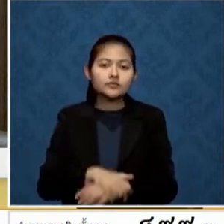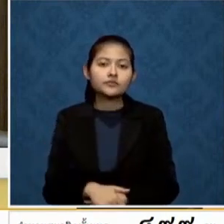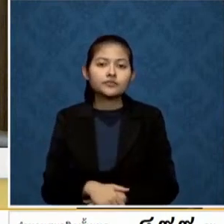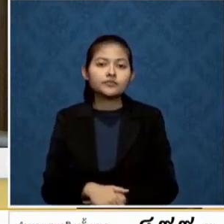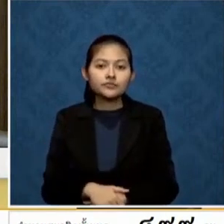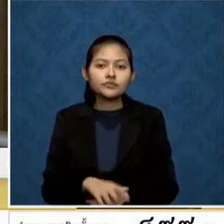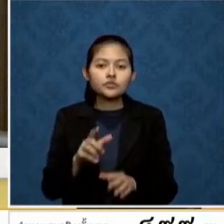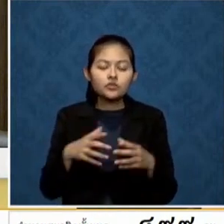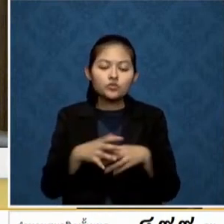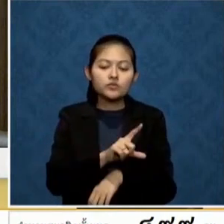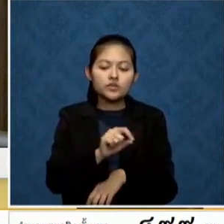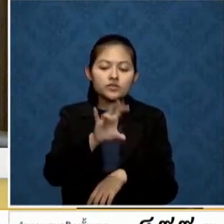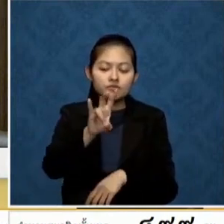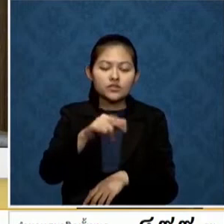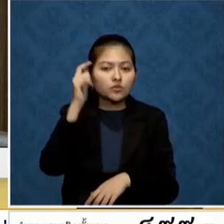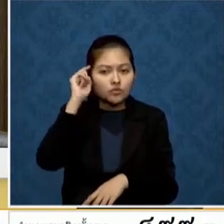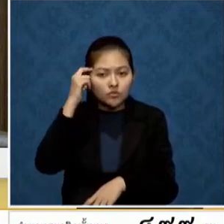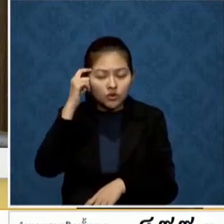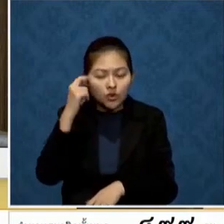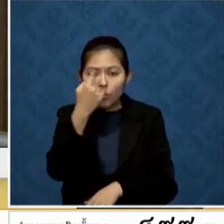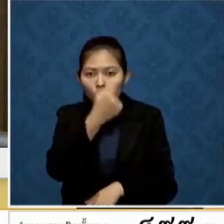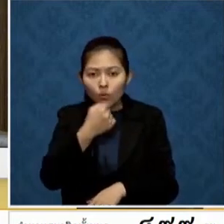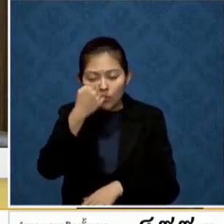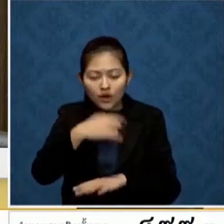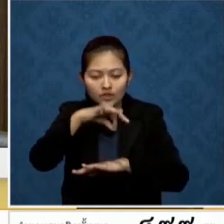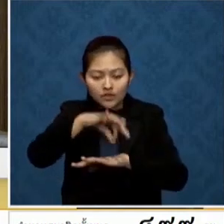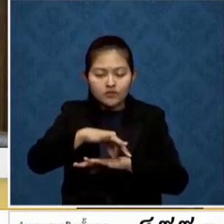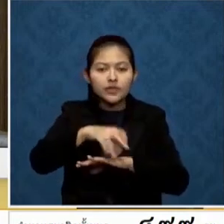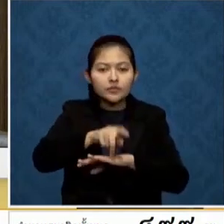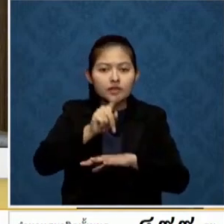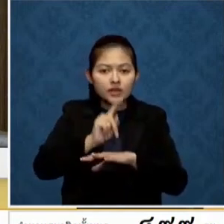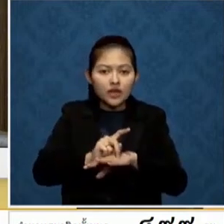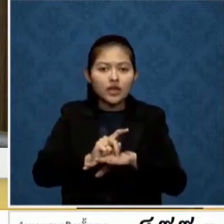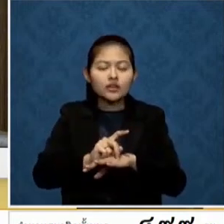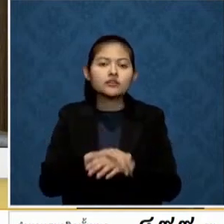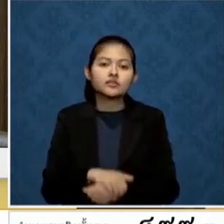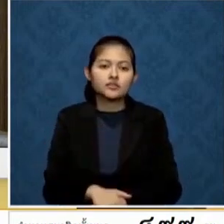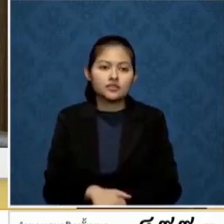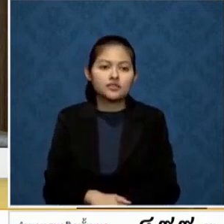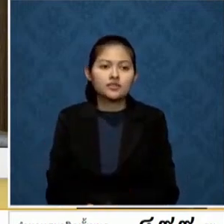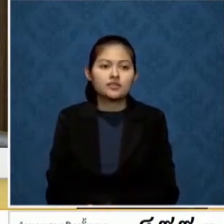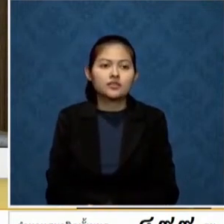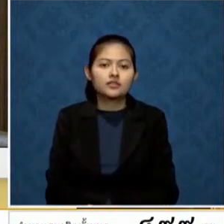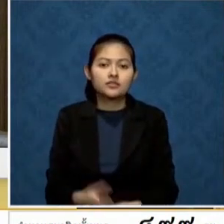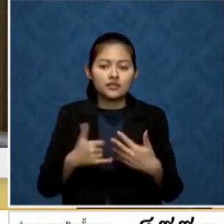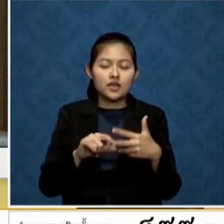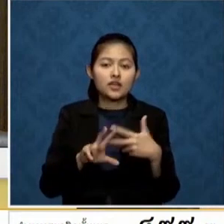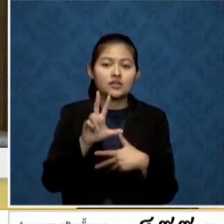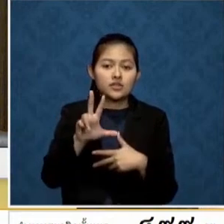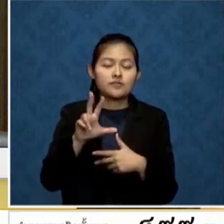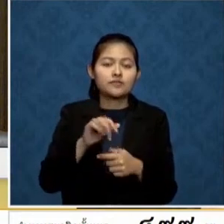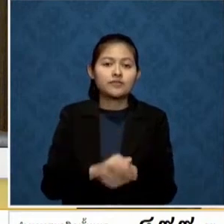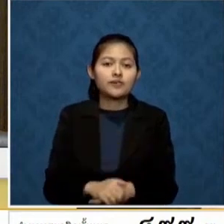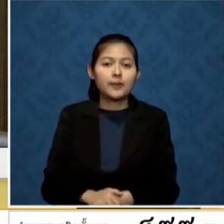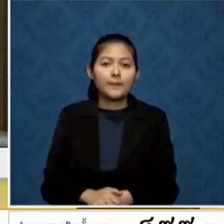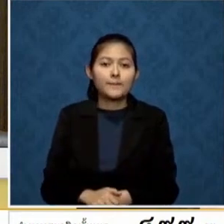ไปหรือว่าชุดที่ 27ในวันที่เรายังไม่รู้ว่าบุคคลที่จะมาดำรงตำแหน่งประานของ 3คณะนี้นั้นจะเป็นใครคำถามย่อยที่ 3ครับเกี่ยวกับประเด็น